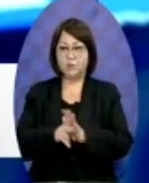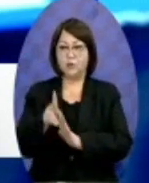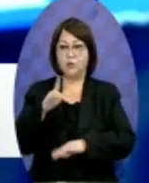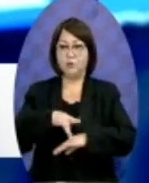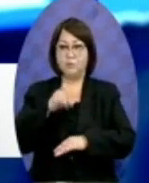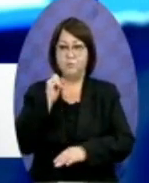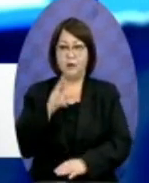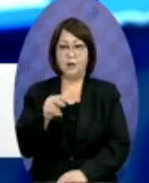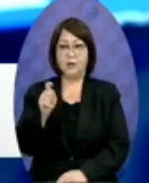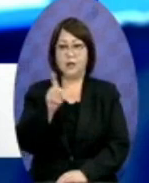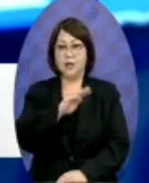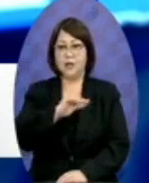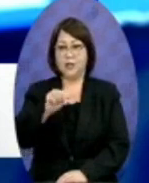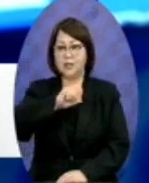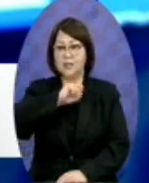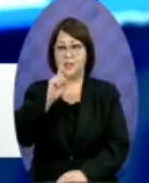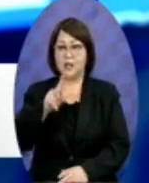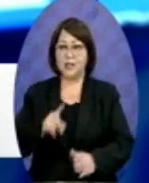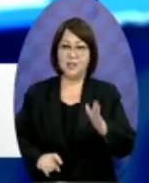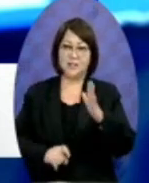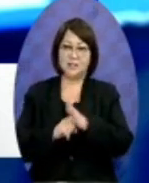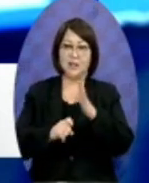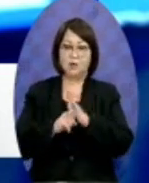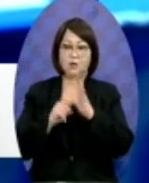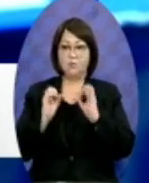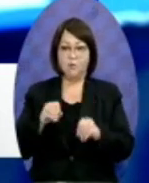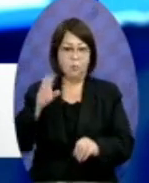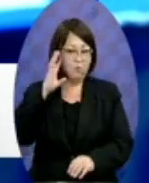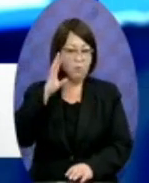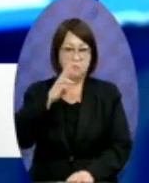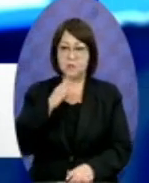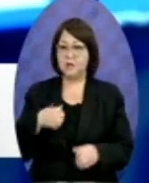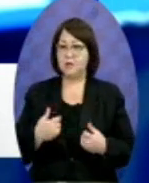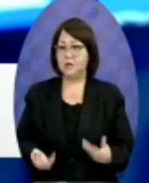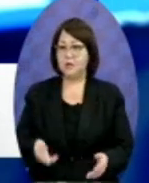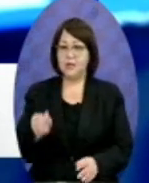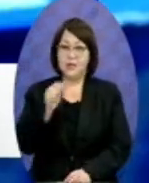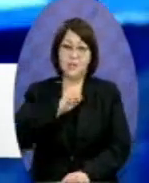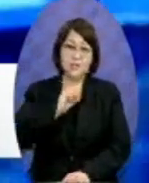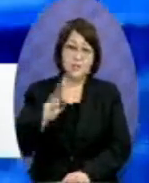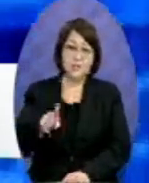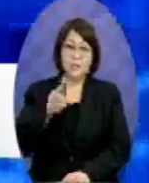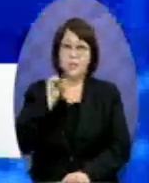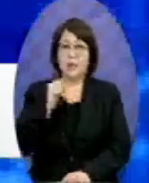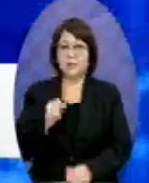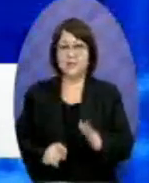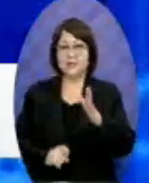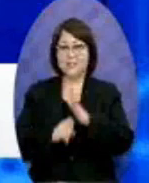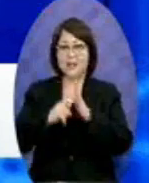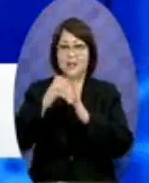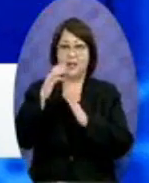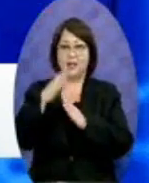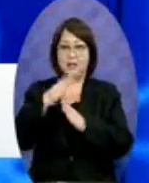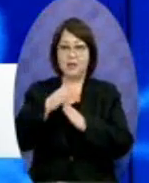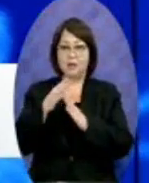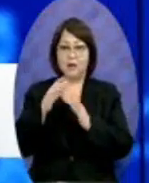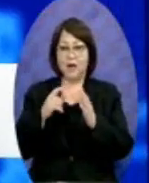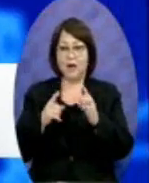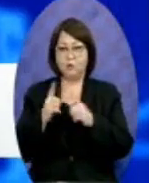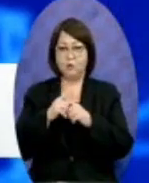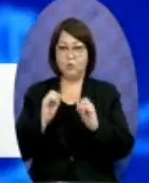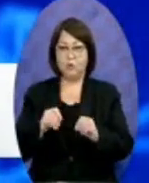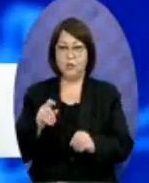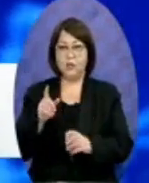зээлийг хязгаарлахаар болсон гэдэг бодлогынхоо мэдээллийг танилцуулсан. За зээлийг хэрхэн хязгаарлах тухай бас тодорхой мэдээллийг хүргэе.